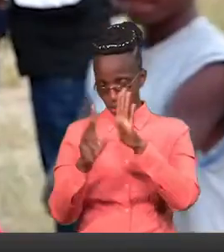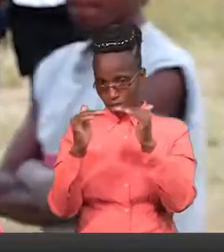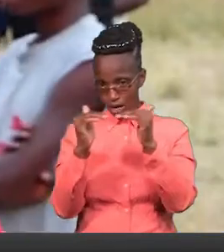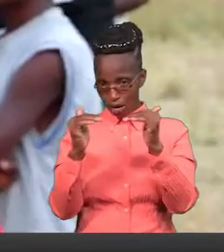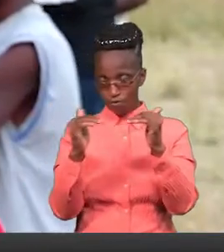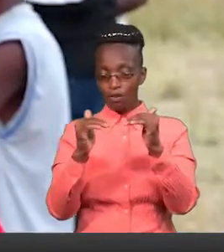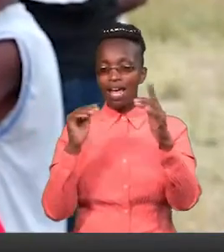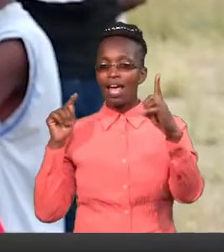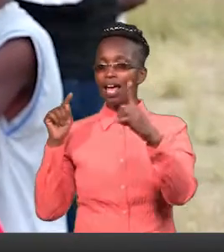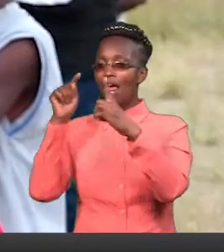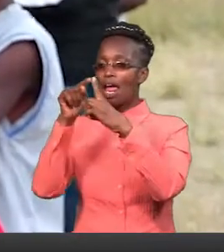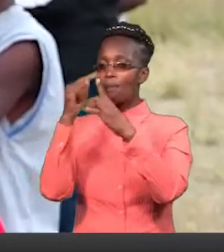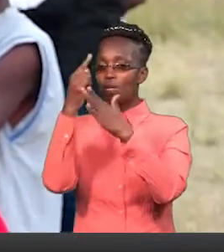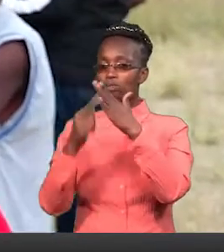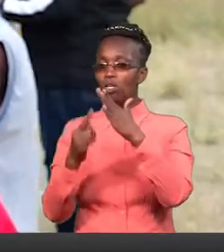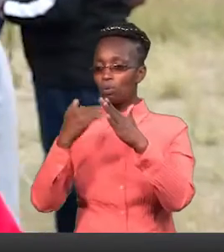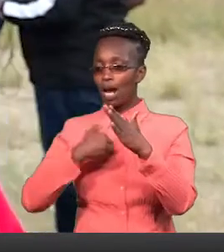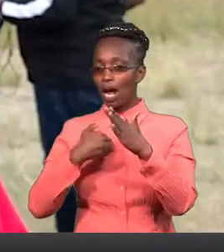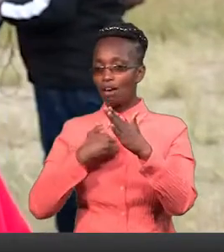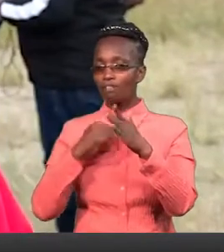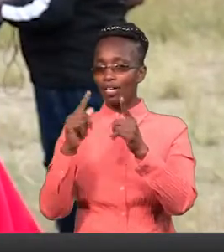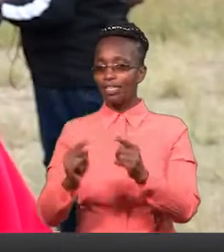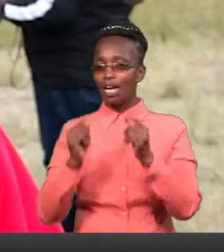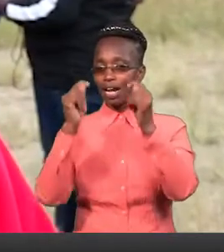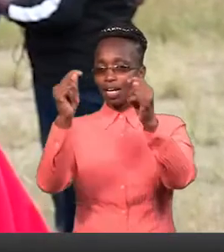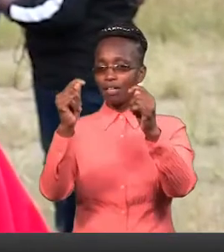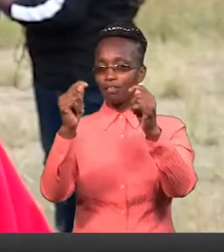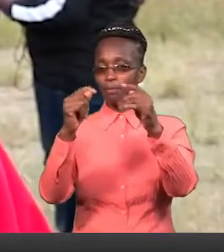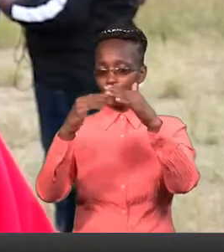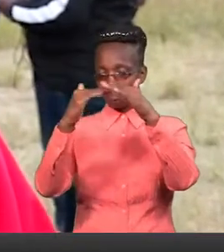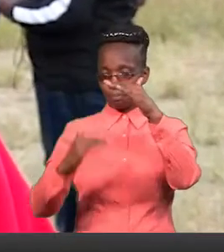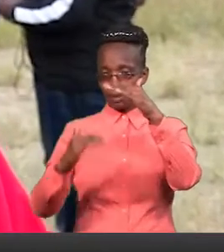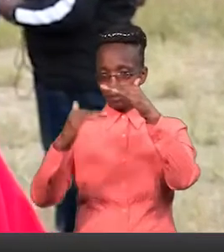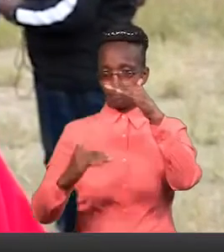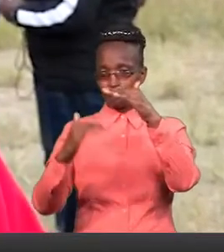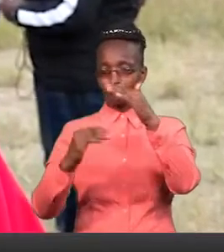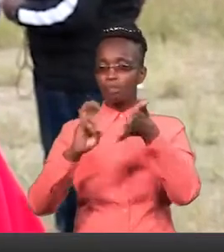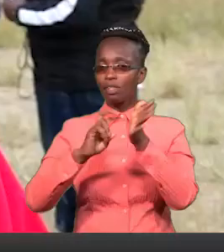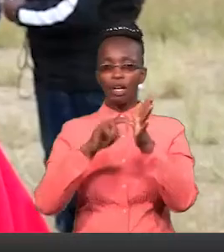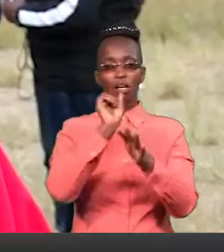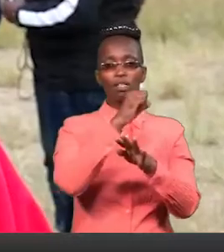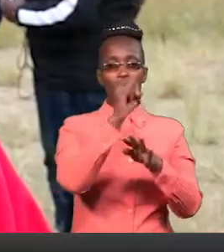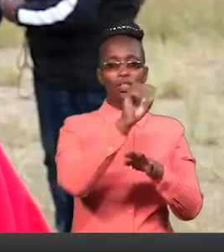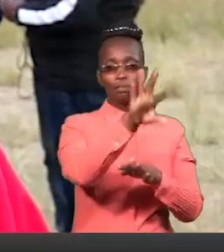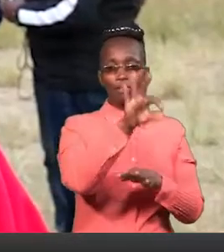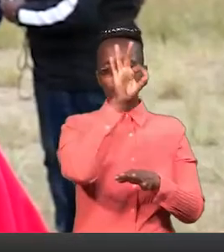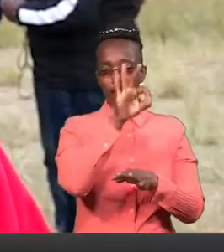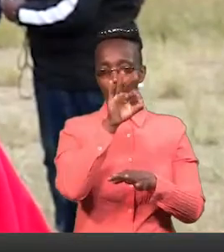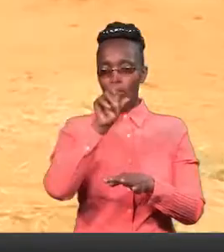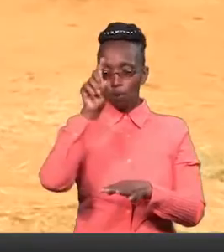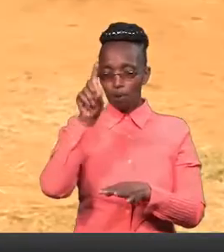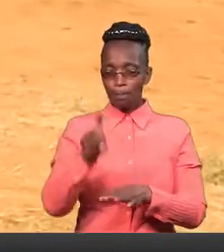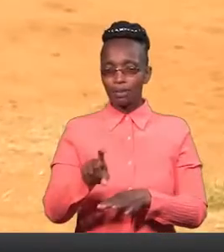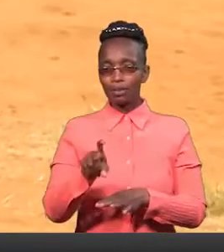talent huko chini. Na hiyo talent iko huko chini haitapatikana mpaka tupeleke ligi zetu huko